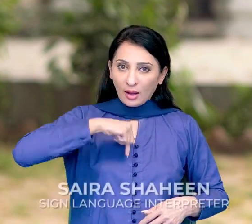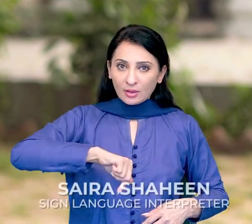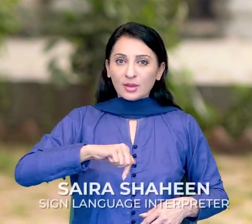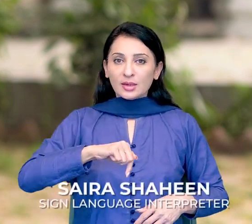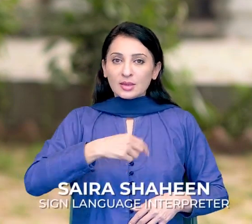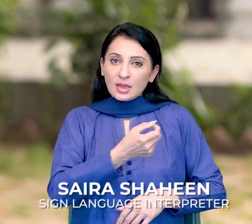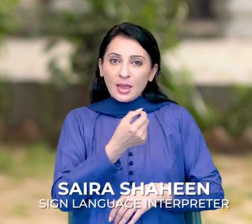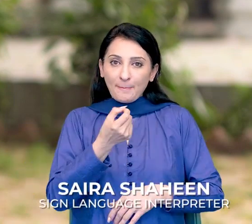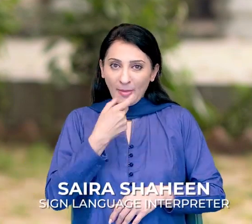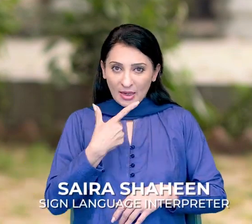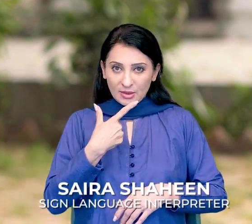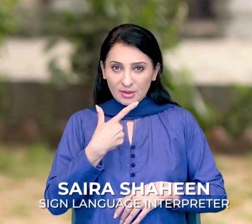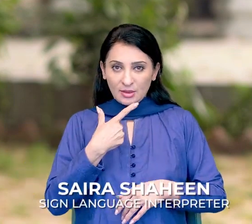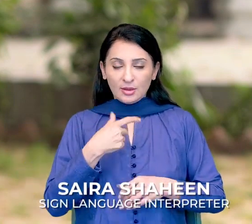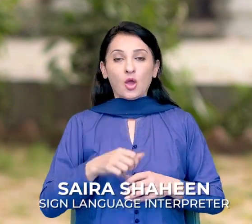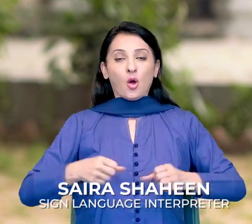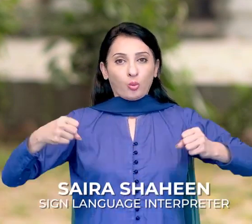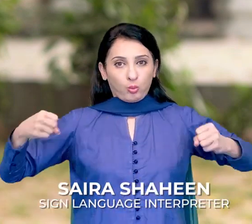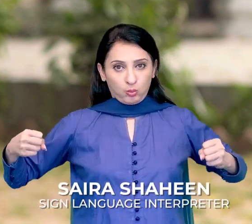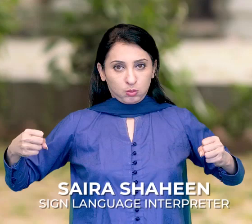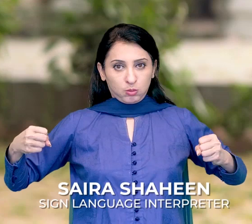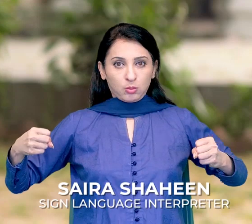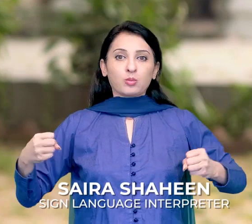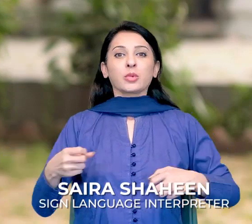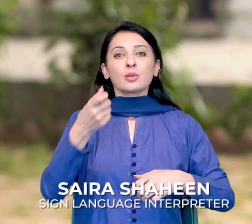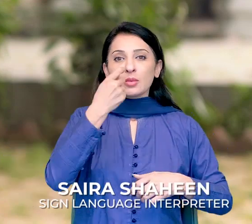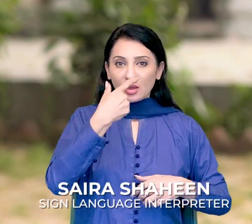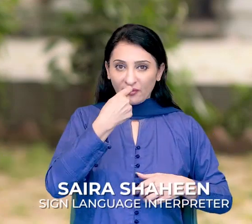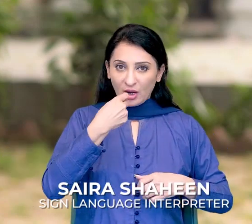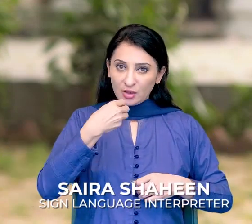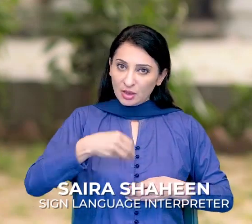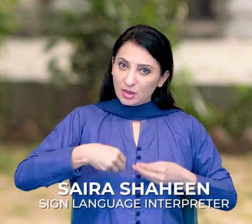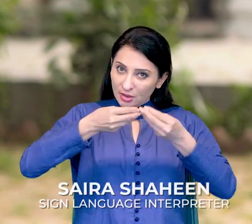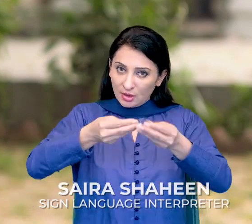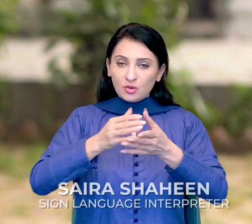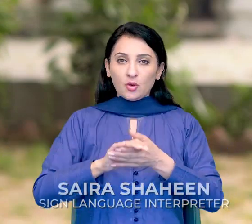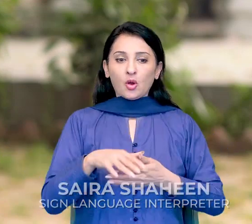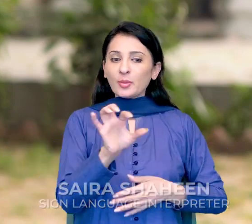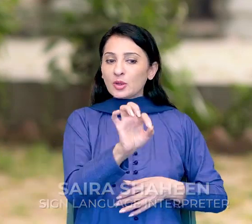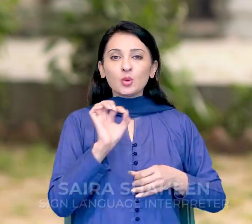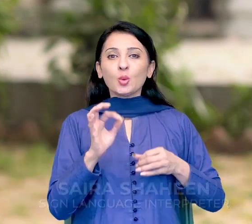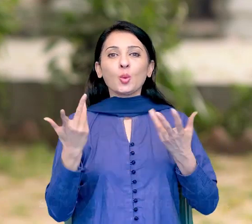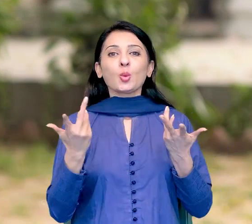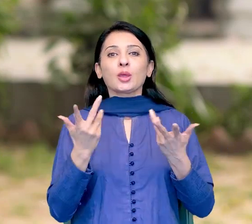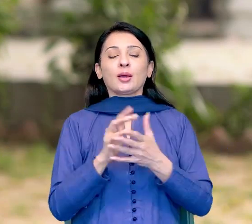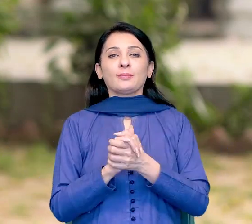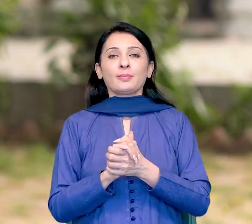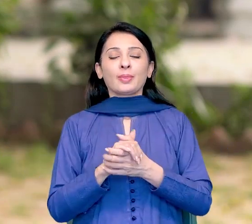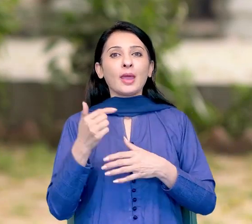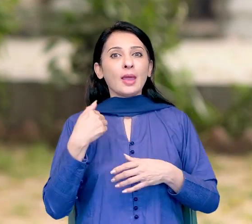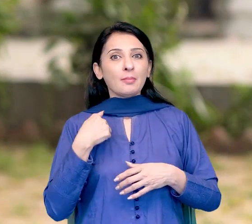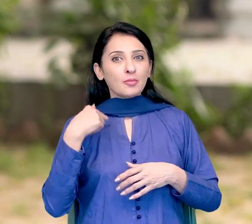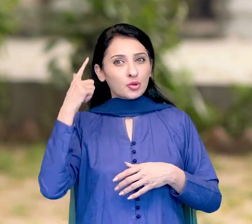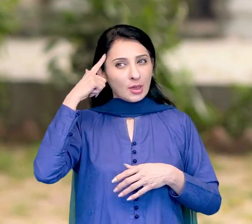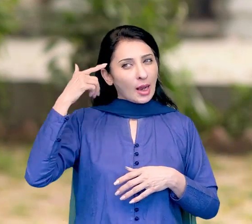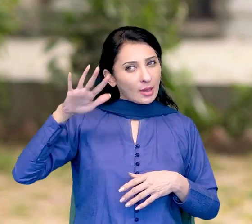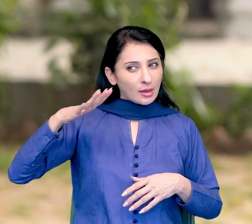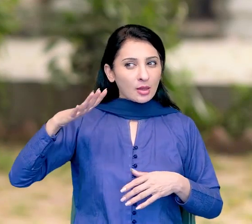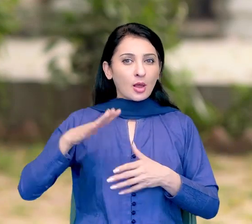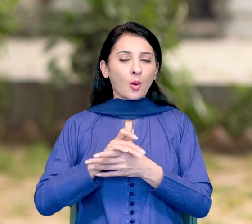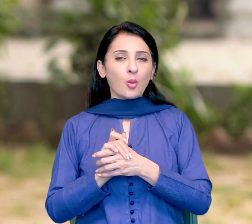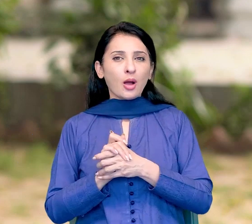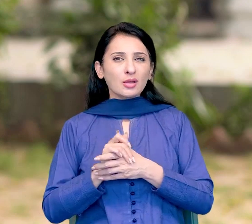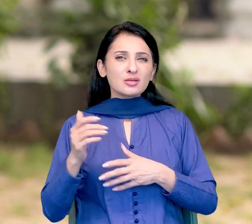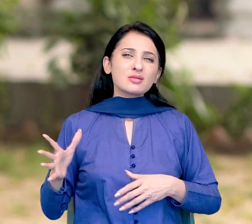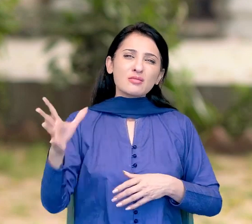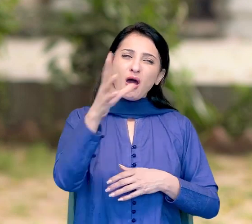میڈیسن. میں نے یہ فیلڈ اوبیسٹی میڈیسن کا فیلڈ اس لیے چوز کیا کیونکہ مجھے اندازہ یہ ہوا کہ ہم